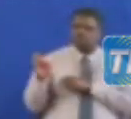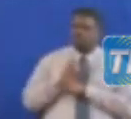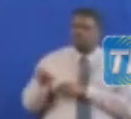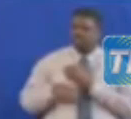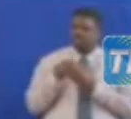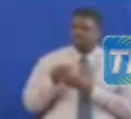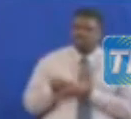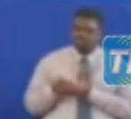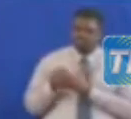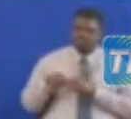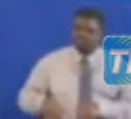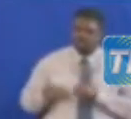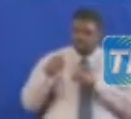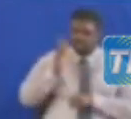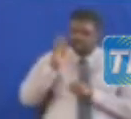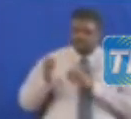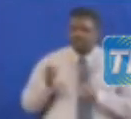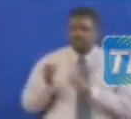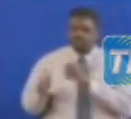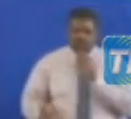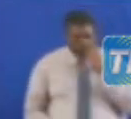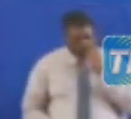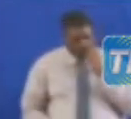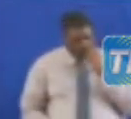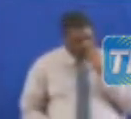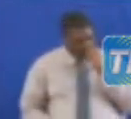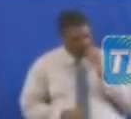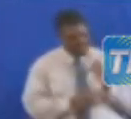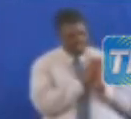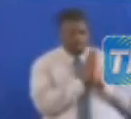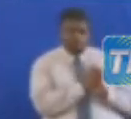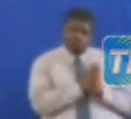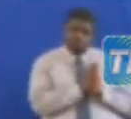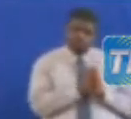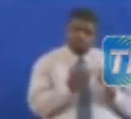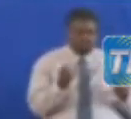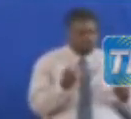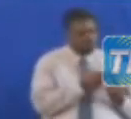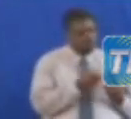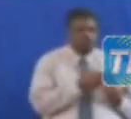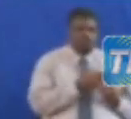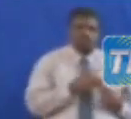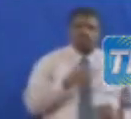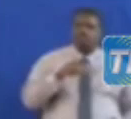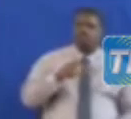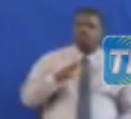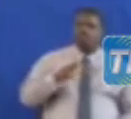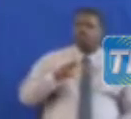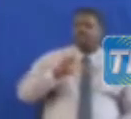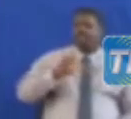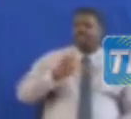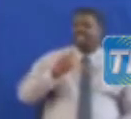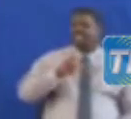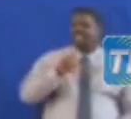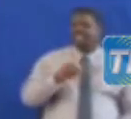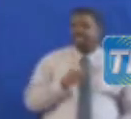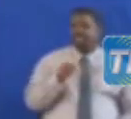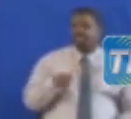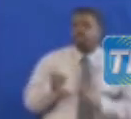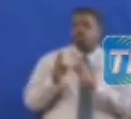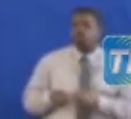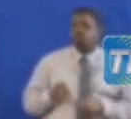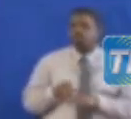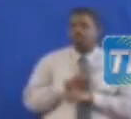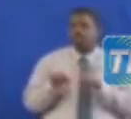usimamizi wa fedha katika mamlaka za serikali za mitaa. Nimshukuru pia Mheshimiwa Dr. Jason Rweikiza, mbunge wa Bukoba